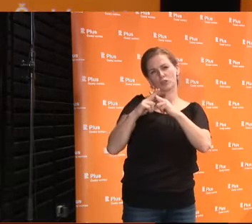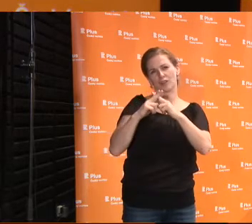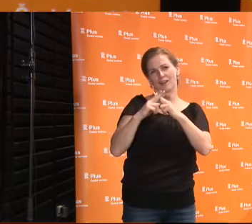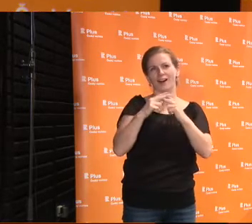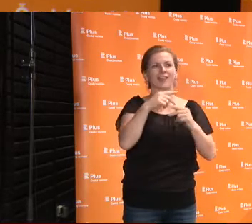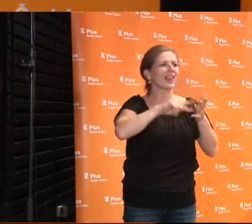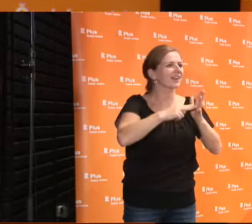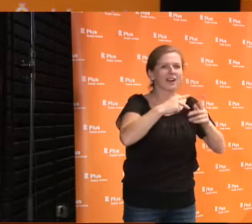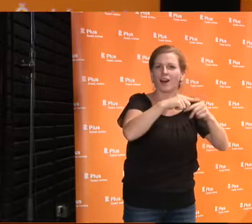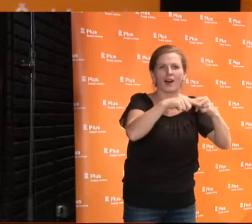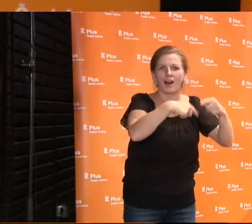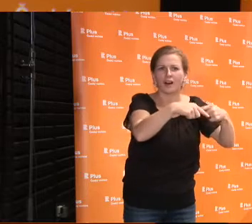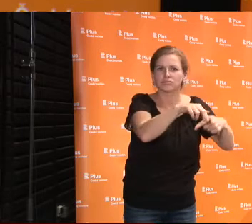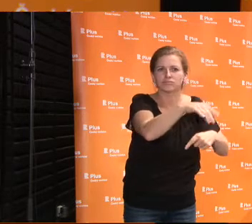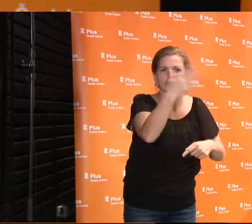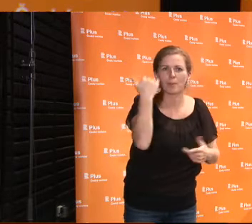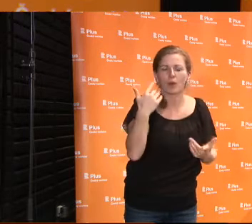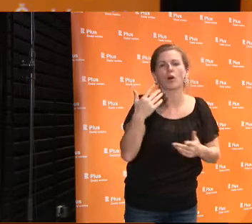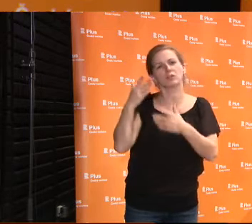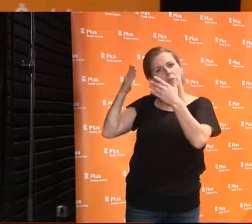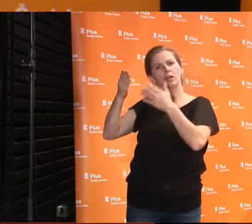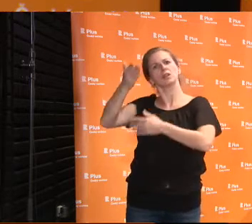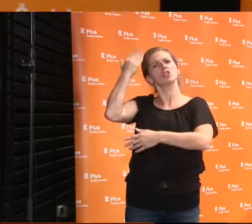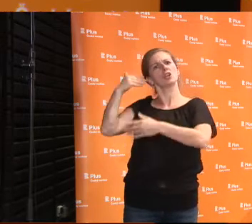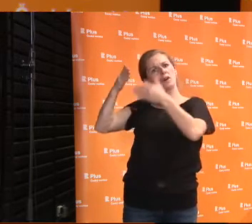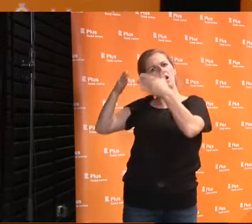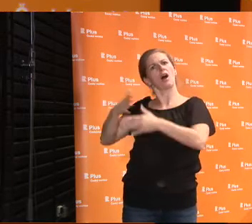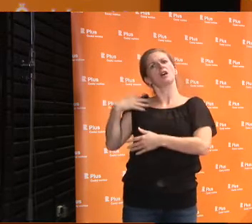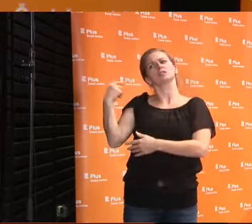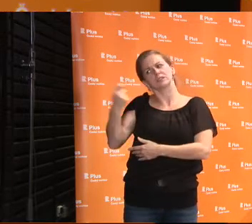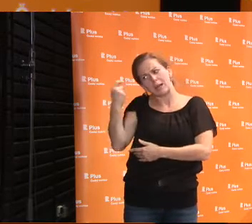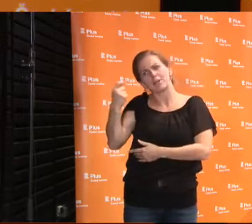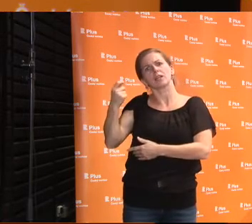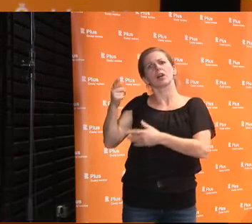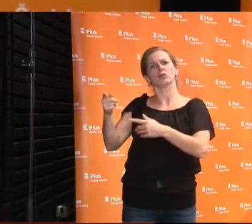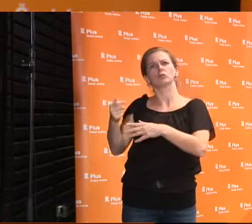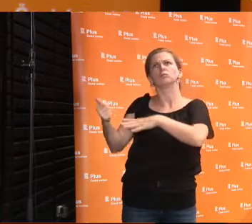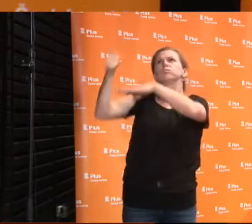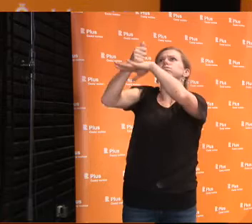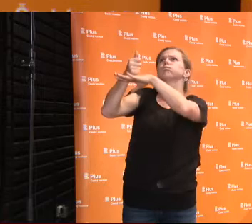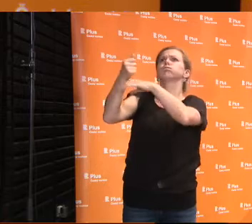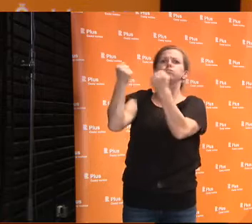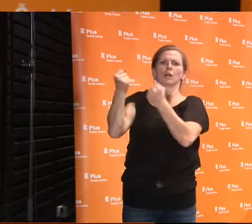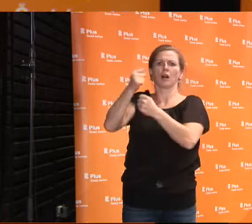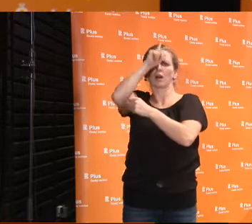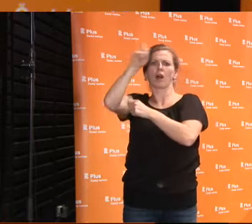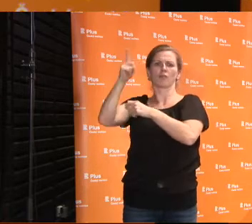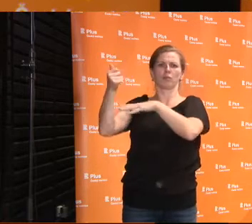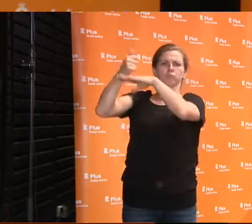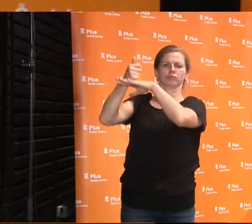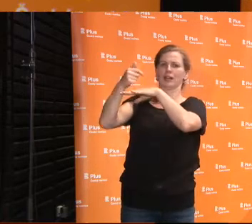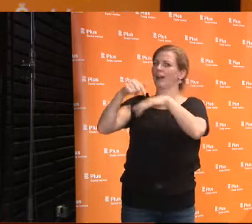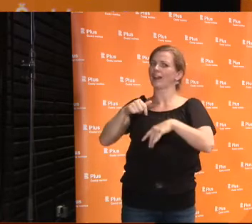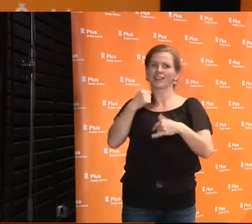padlo, že řekněme, v agrárně založených a spíše absolutisticky řízených společnostech, no tak samozřejmě předpokládal,